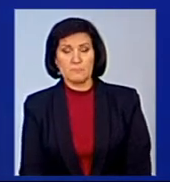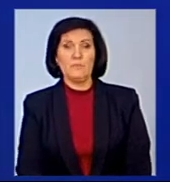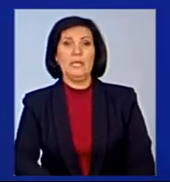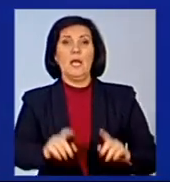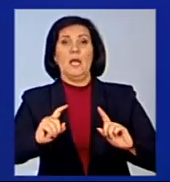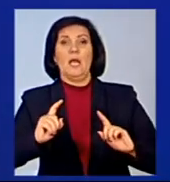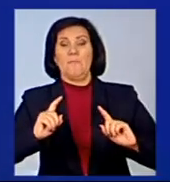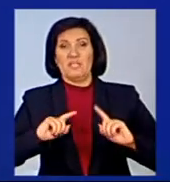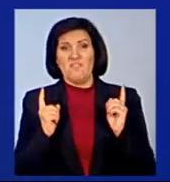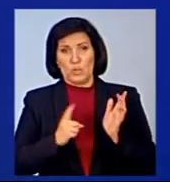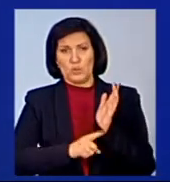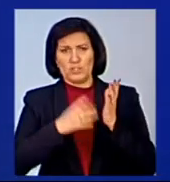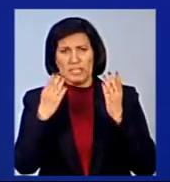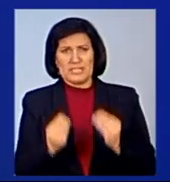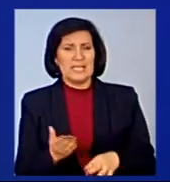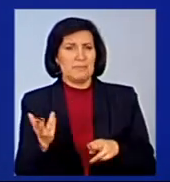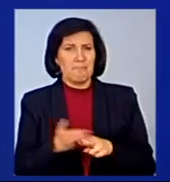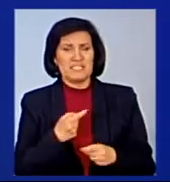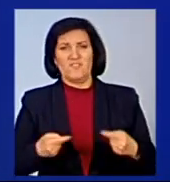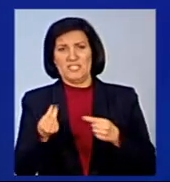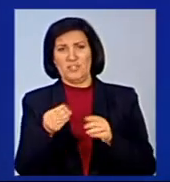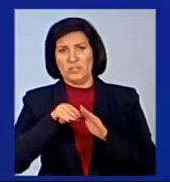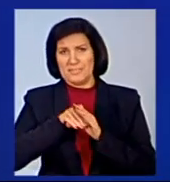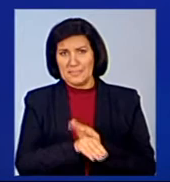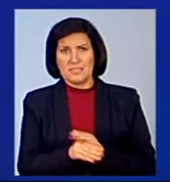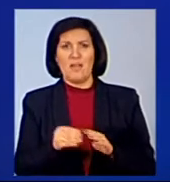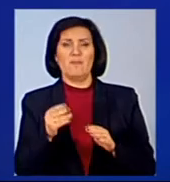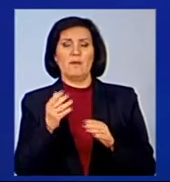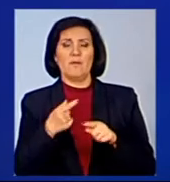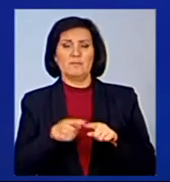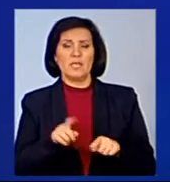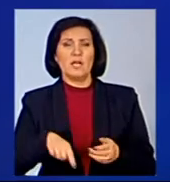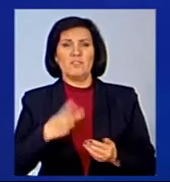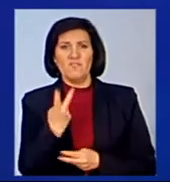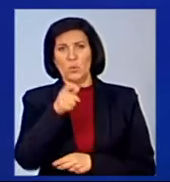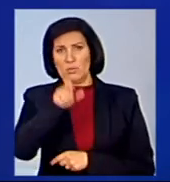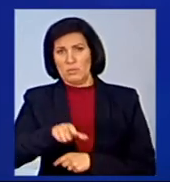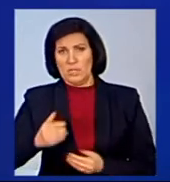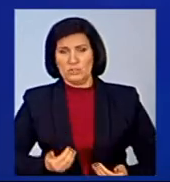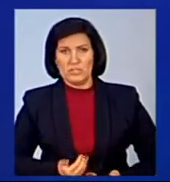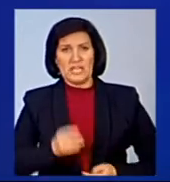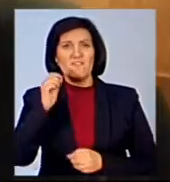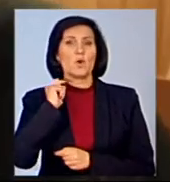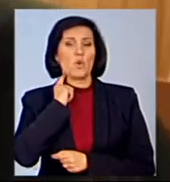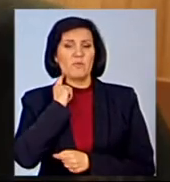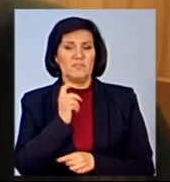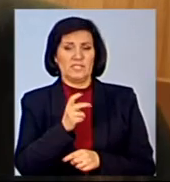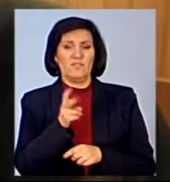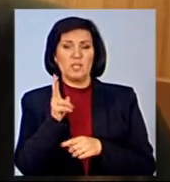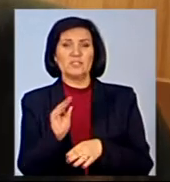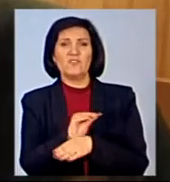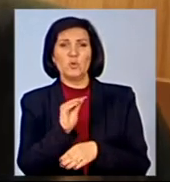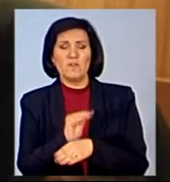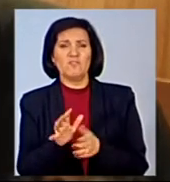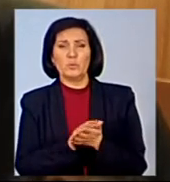Під варту на 60 діб без визначення застави відправив двох жителів Кропивницького суд в Ужгороді. Чоловіків звинувачують у